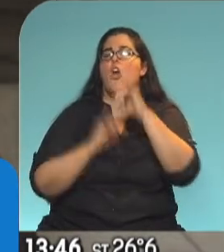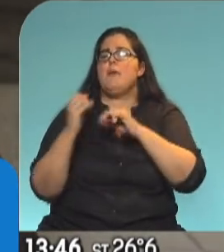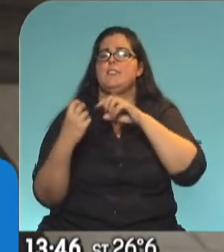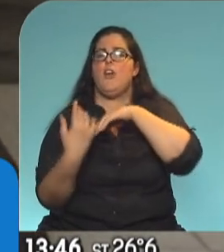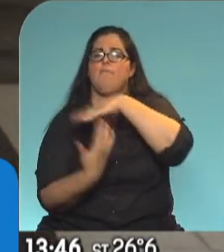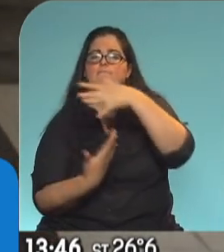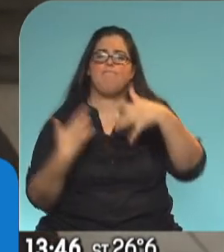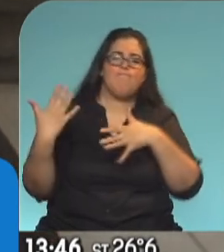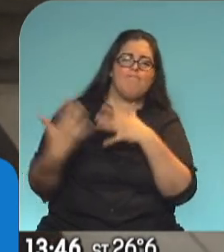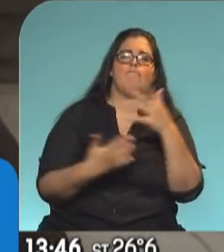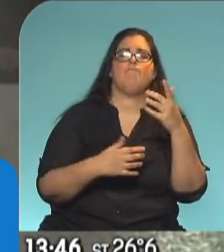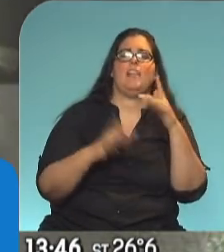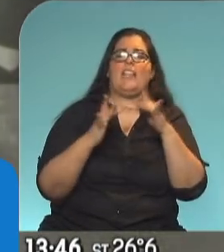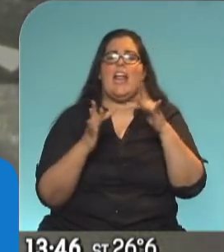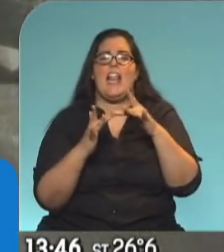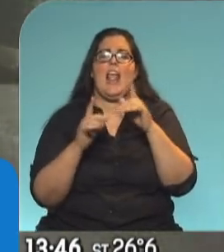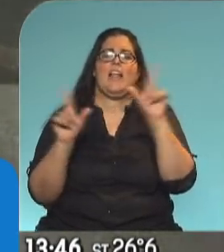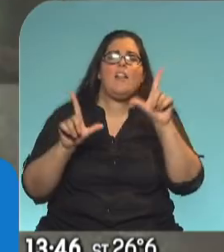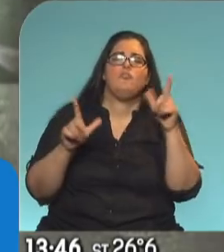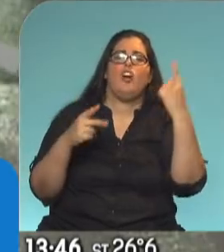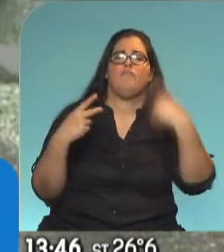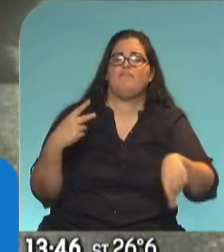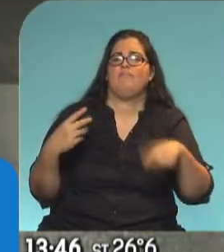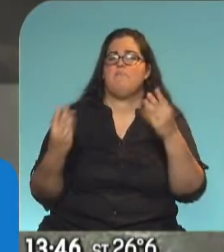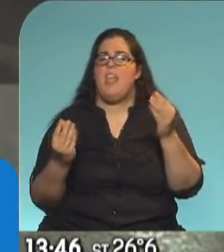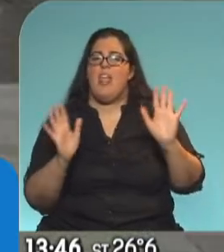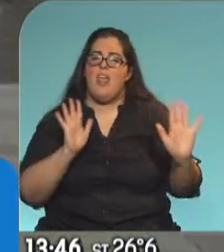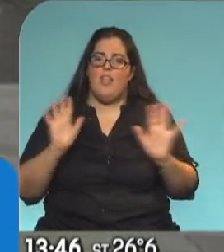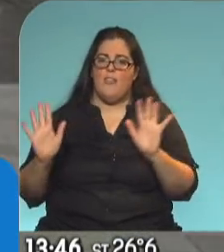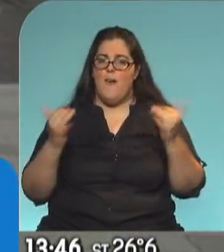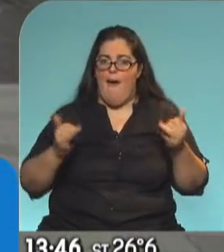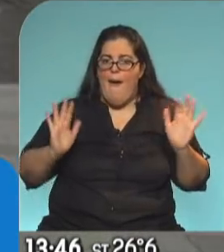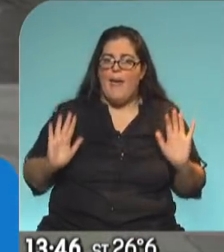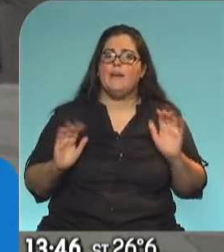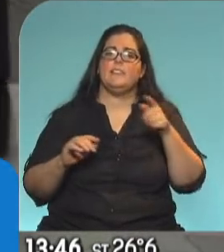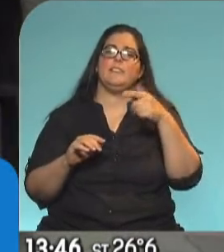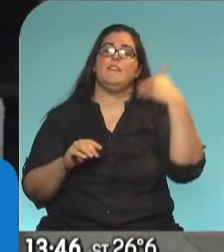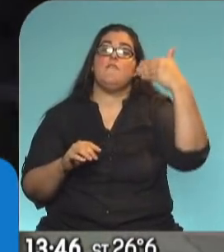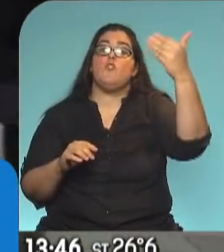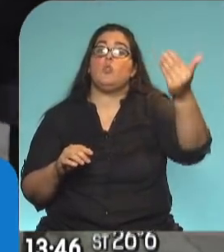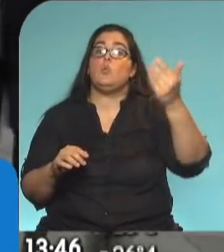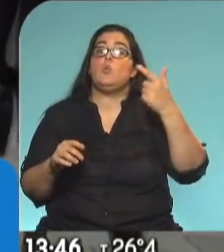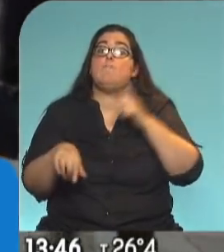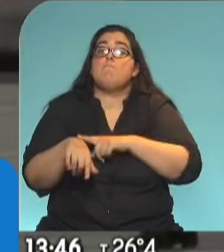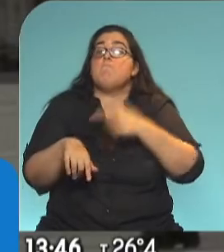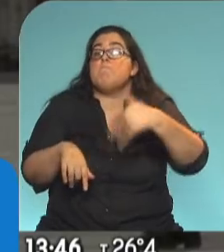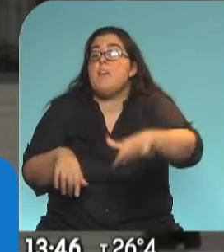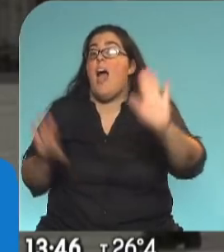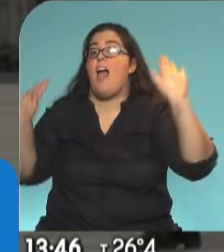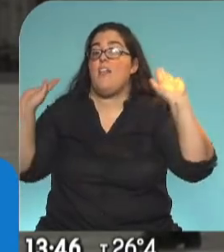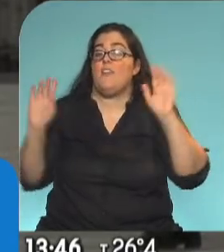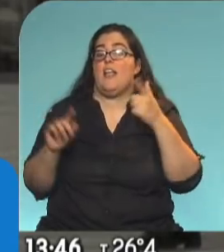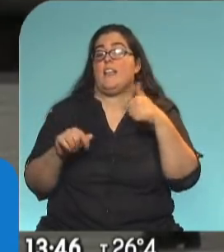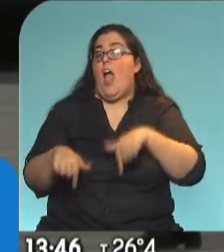средства массовой информации, через интернет информации противоречивой. Поэтому как бы страх какой-то prisustuет. В дальнейшем, видно, время